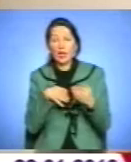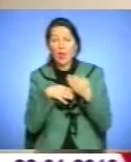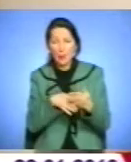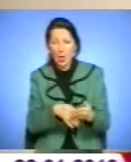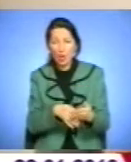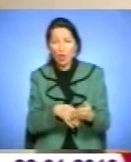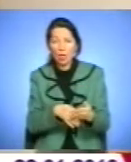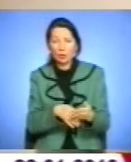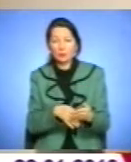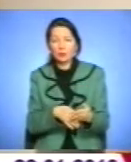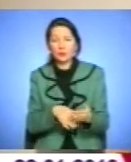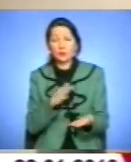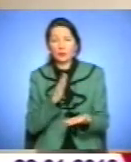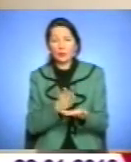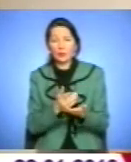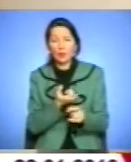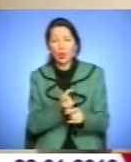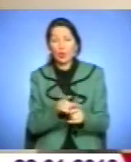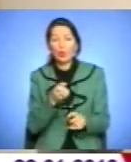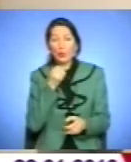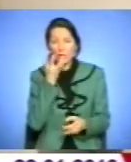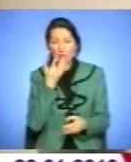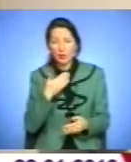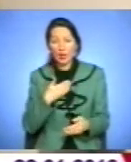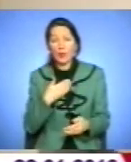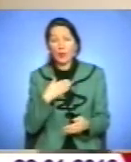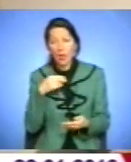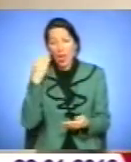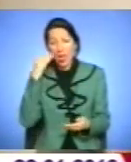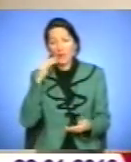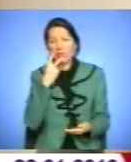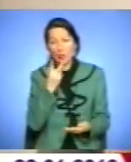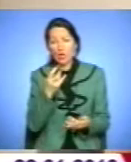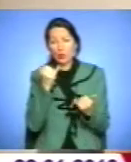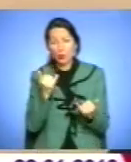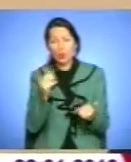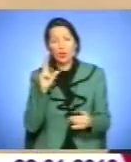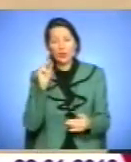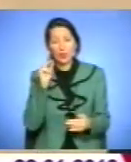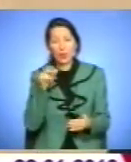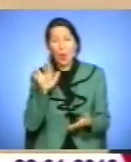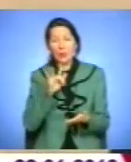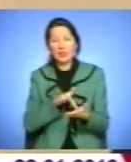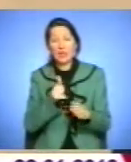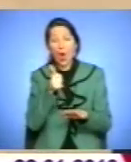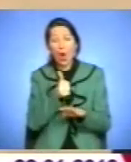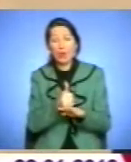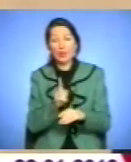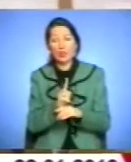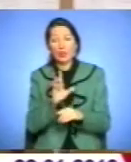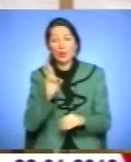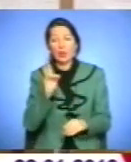спосіб є дуже позитивним і ми ефект його бачимо сьогодні в цифрах. Міський голова Тернополя Сергій